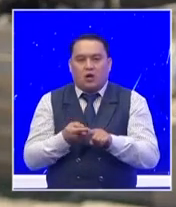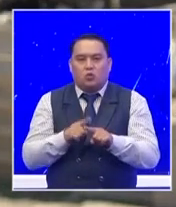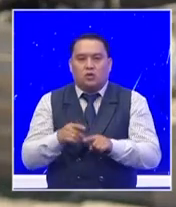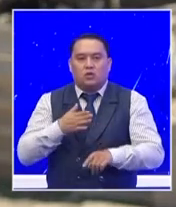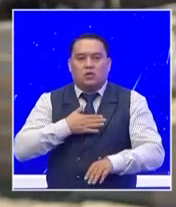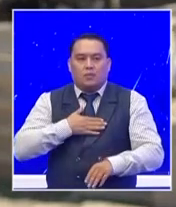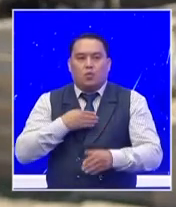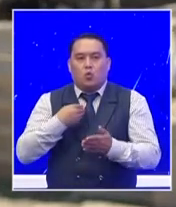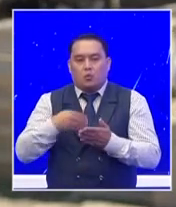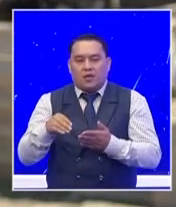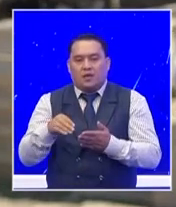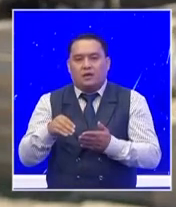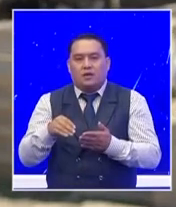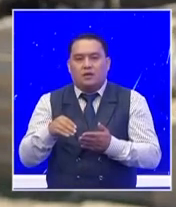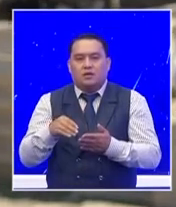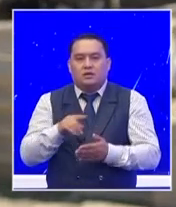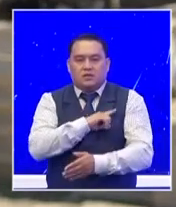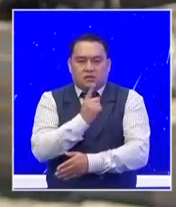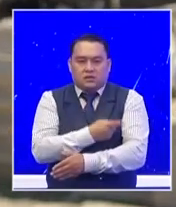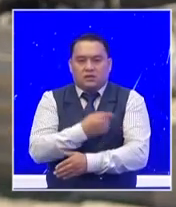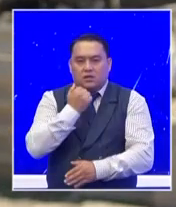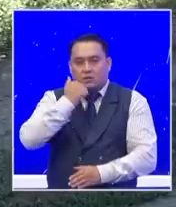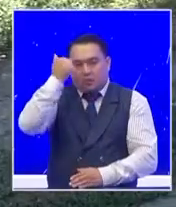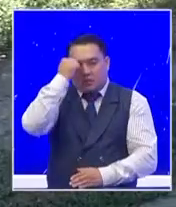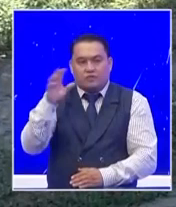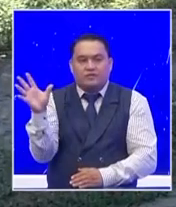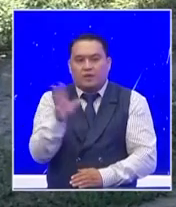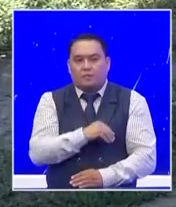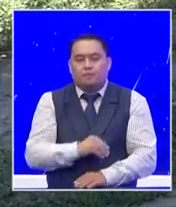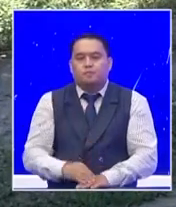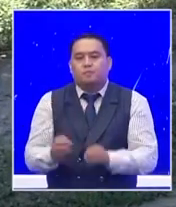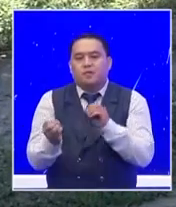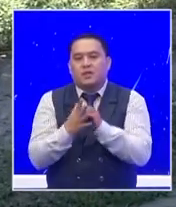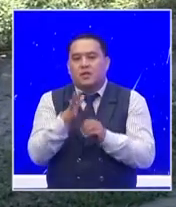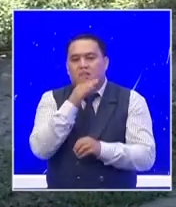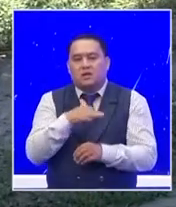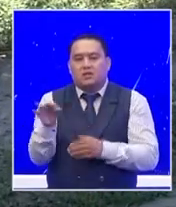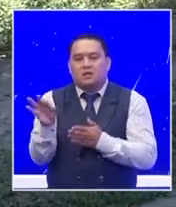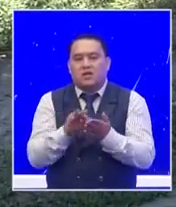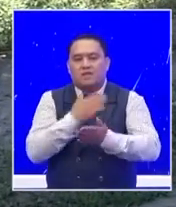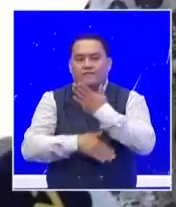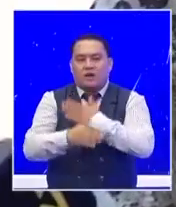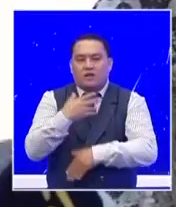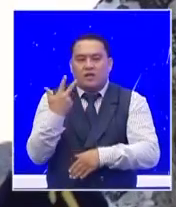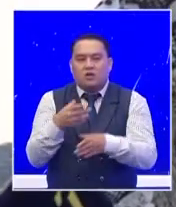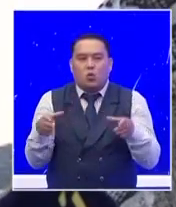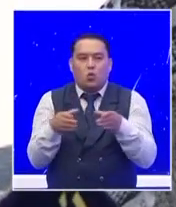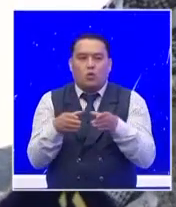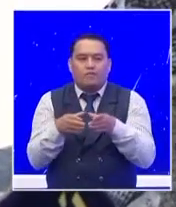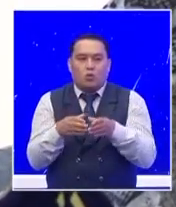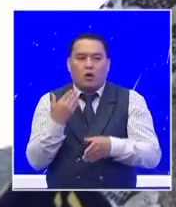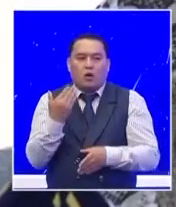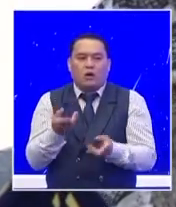нам купили этот дом. Я очень сильно благодарна всем. 15 лет назад в одночасье инвалид третьей группы Ирина